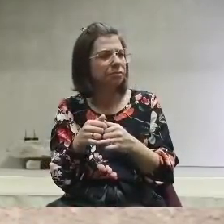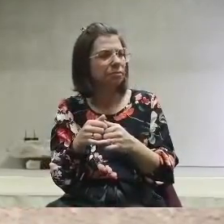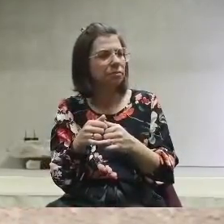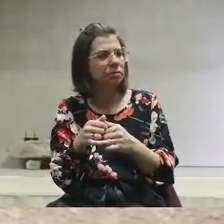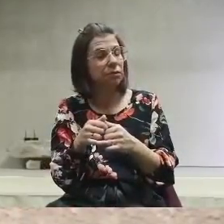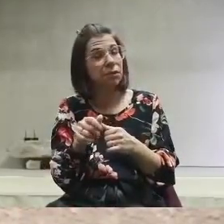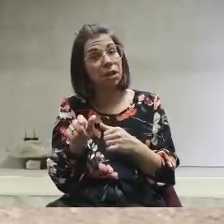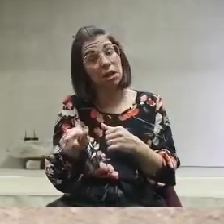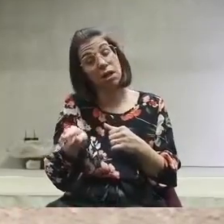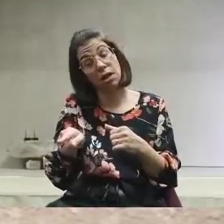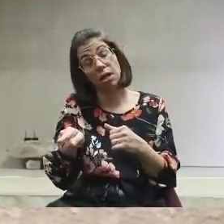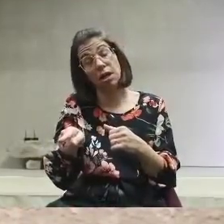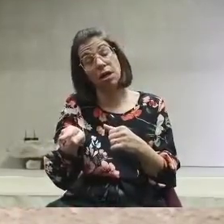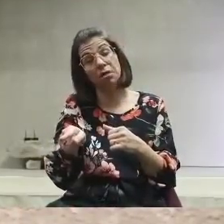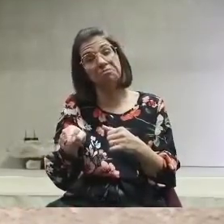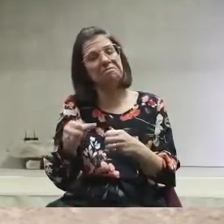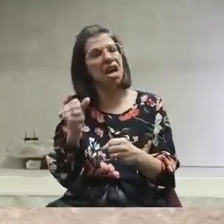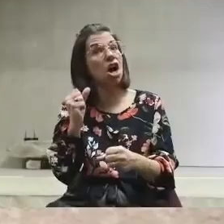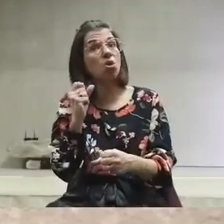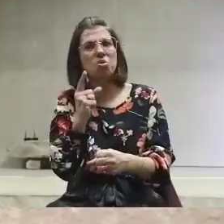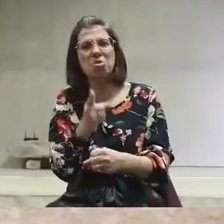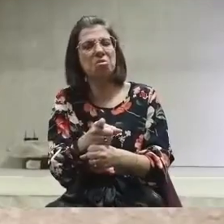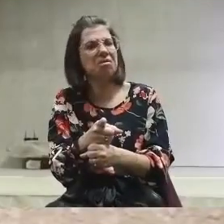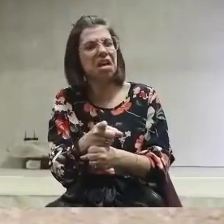il n'avait qu'à rentrer chez lui et attendre de mourir.